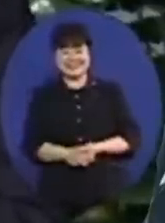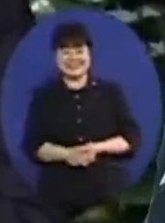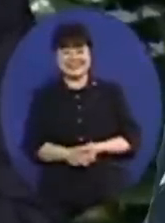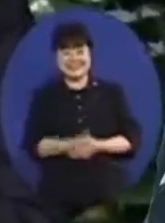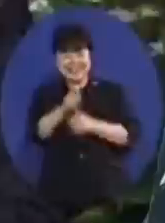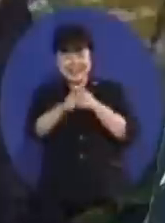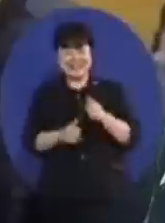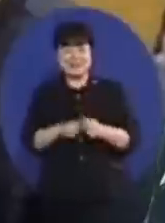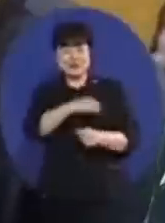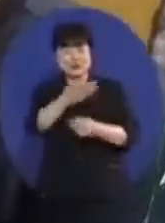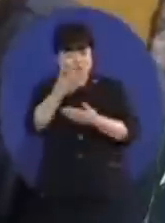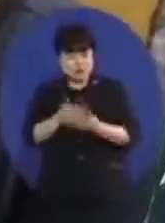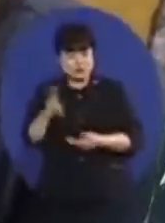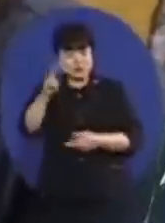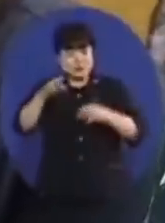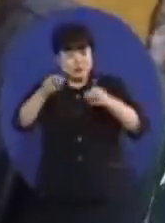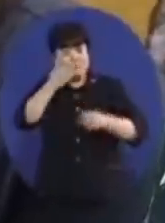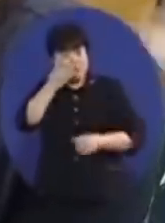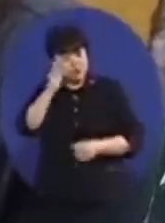하나님이 영해 주시는